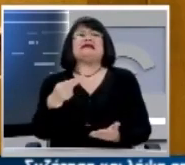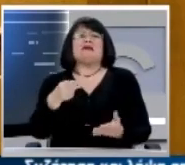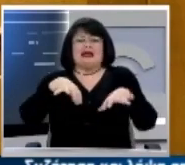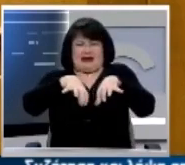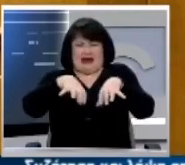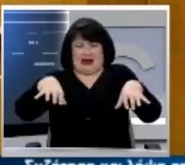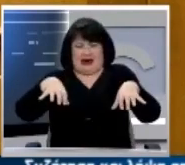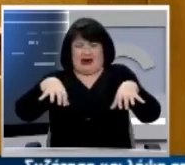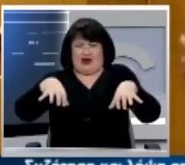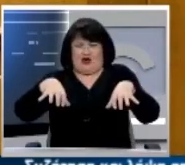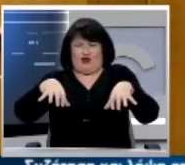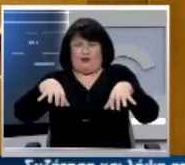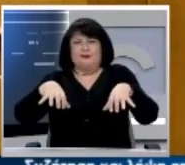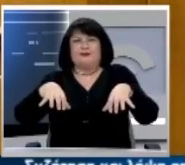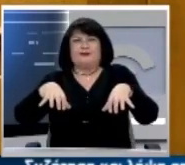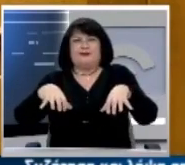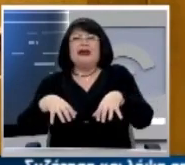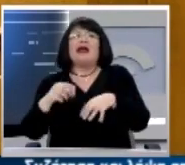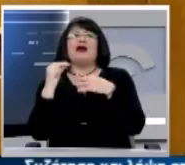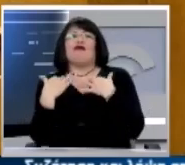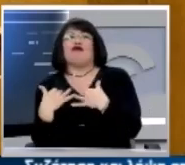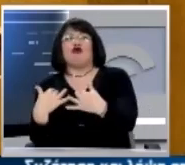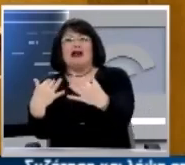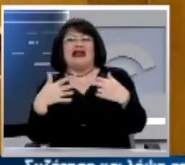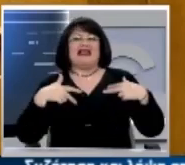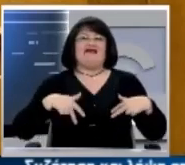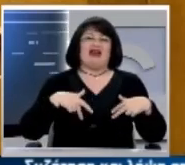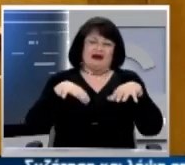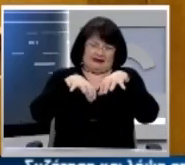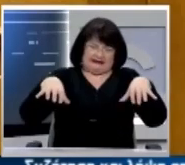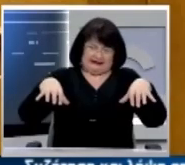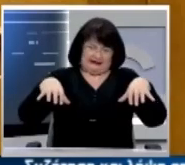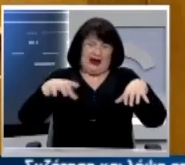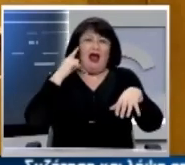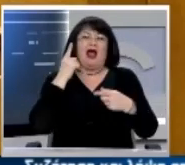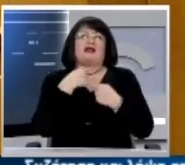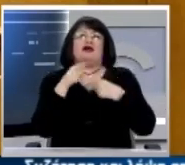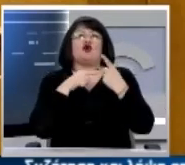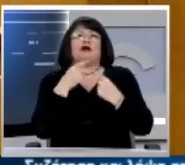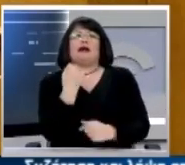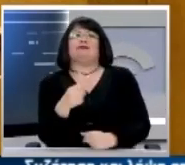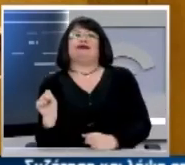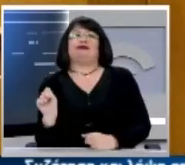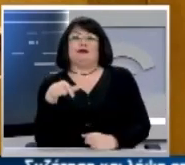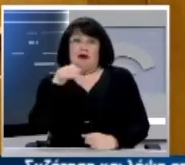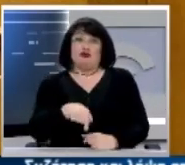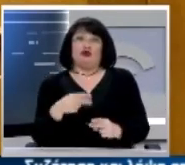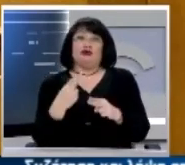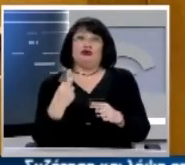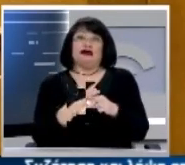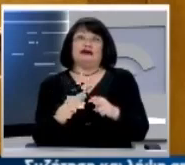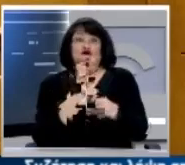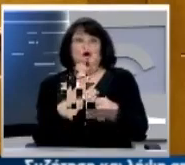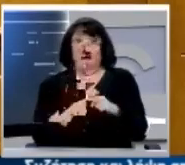της εκτελεστικής από την νομοθετική εξουσία για να δικαιολογηθεί η απουσία του κ. Μητσοτάκη από μια μάχη την οποία ο ίδιος είχε